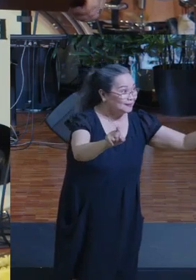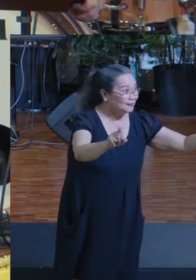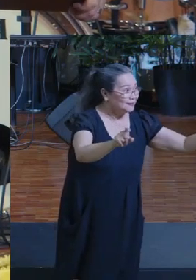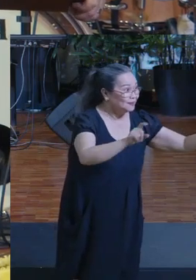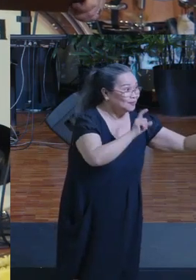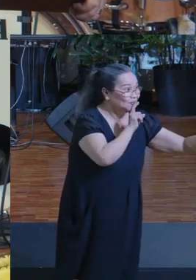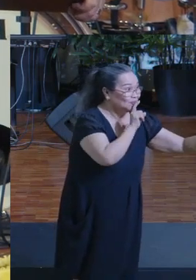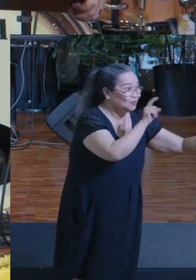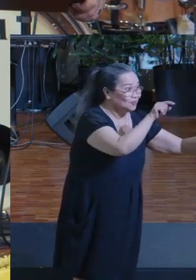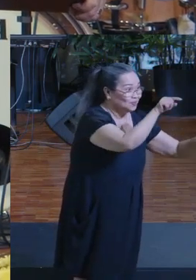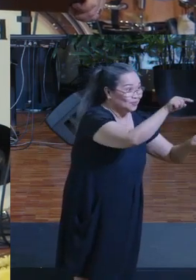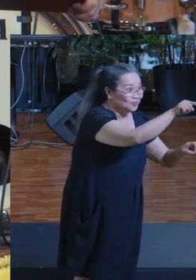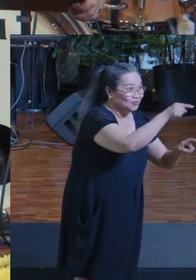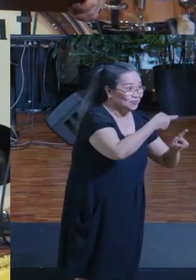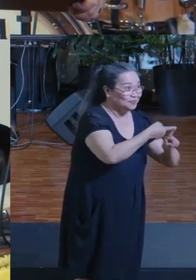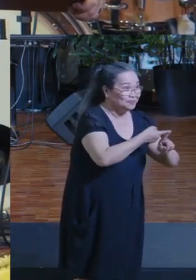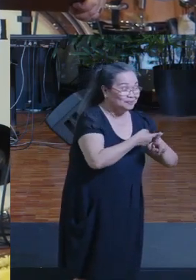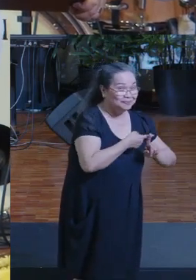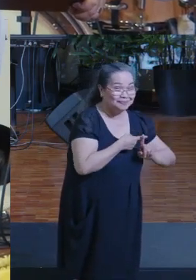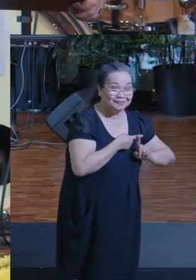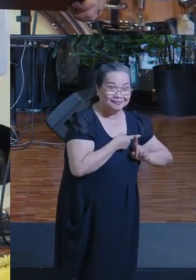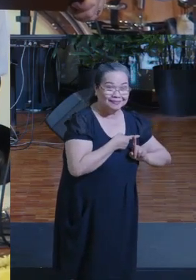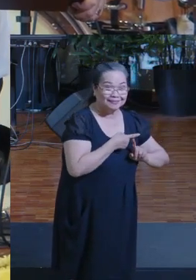you in Christ?